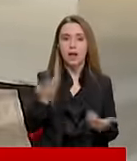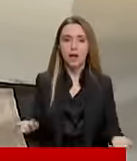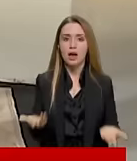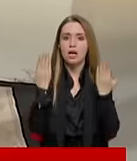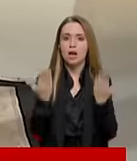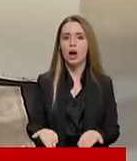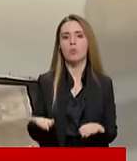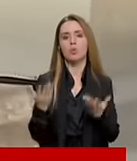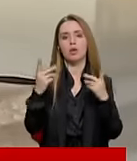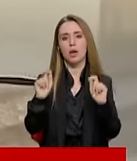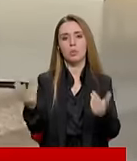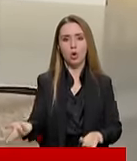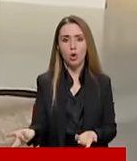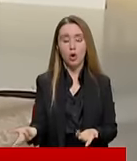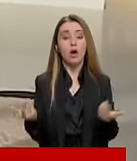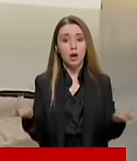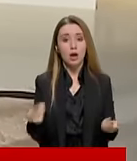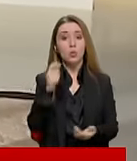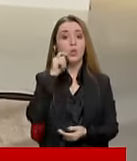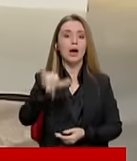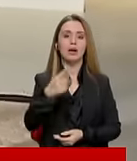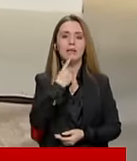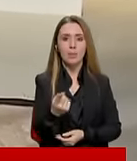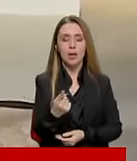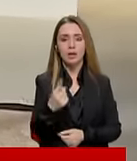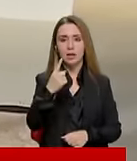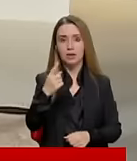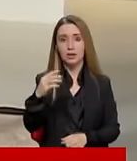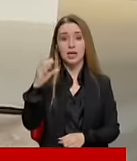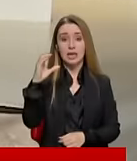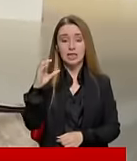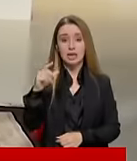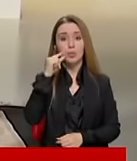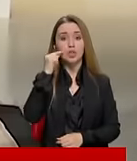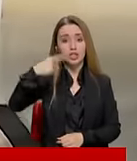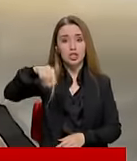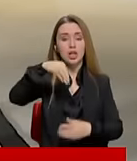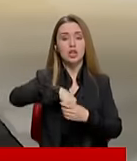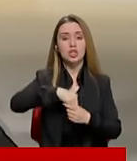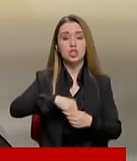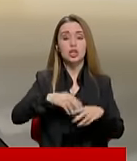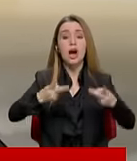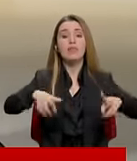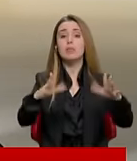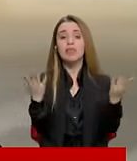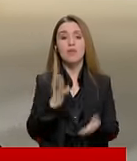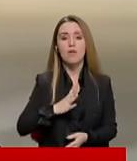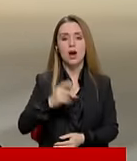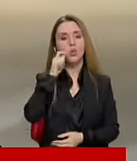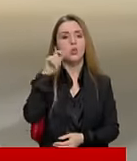kabul görür hale geldi Halbuki kul hakkı yani inançlı insanlar için affedilmeyecek tek şey kul